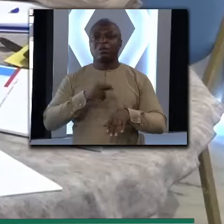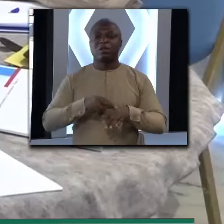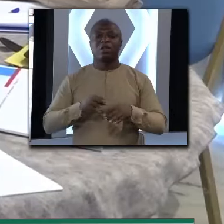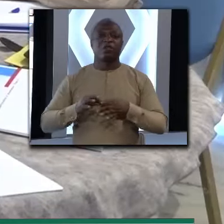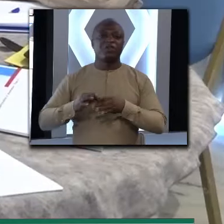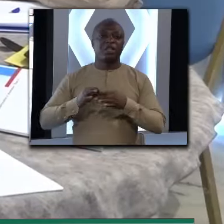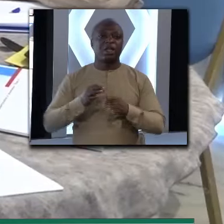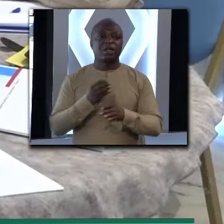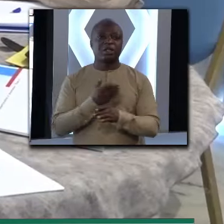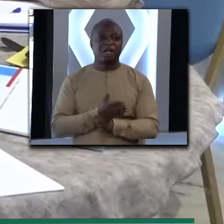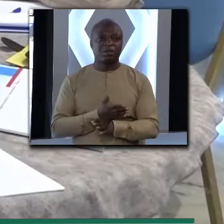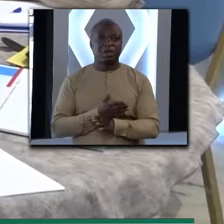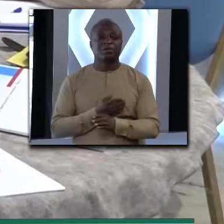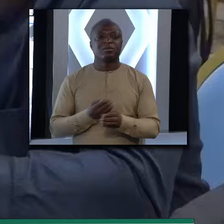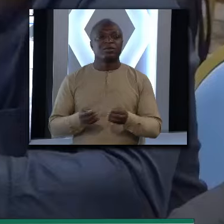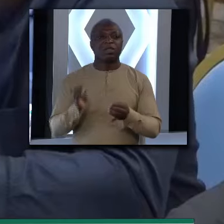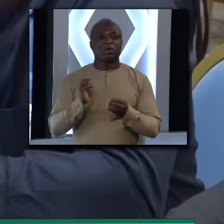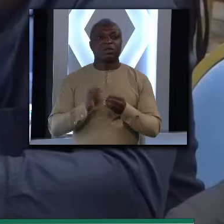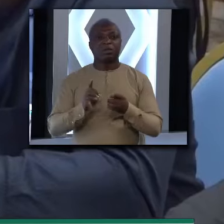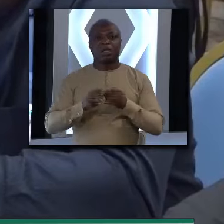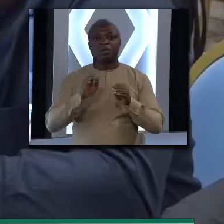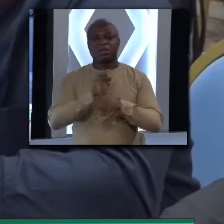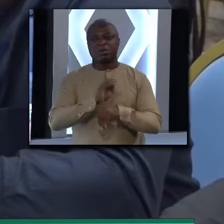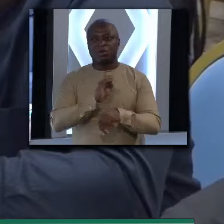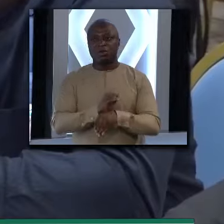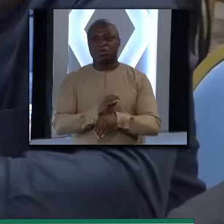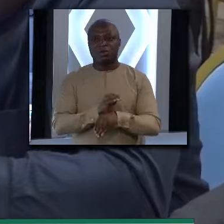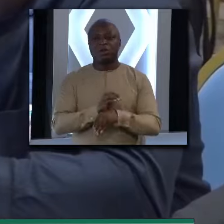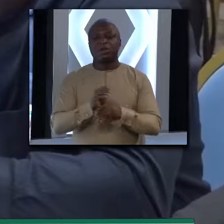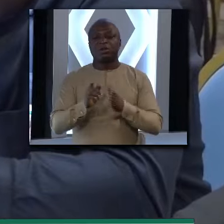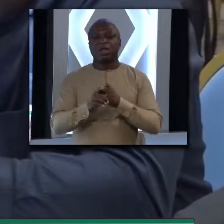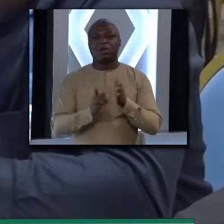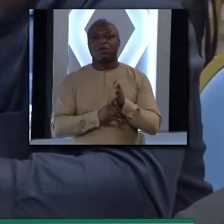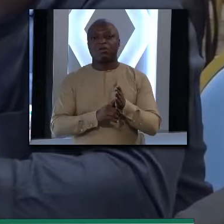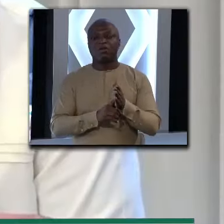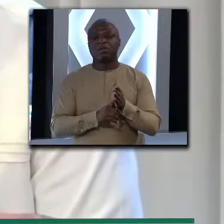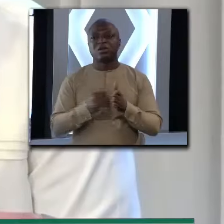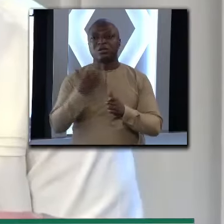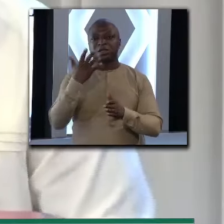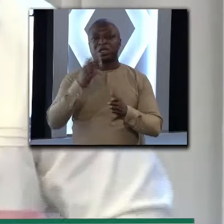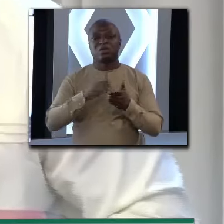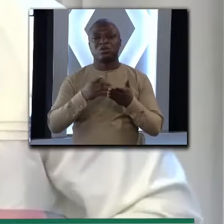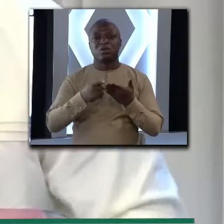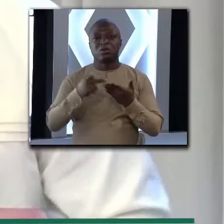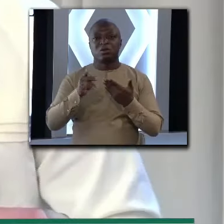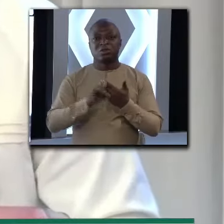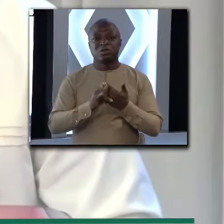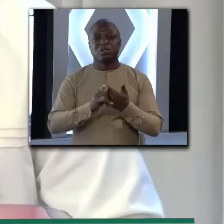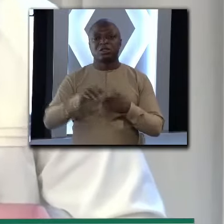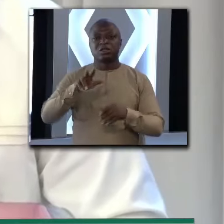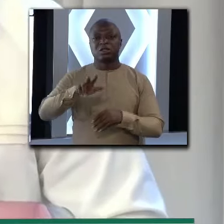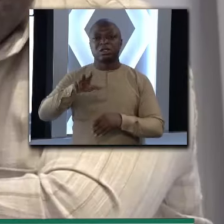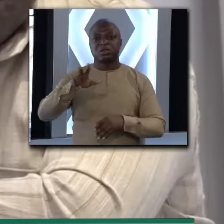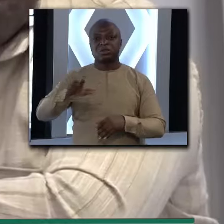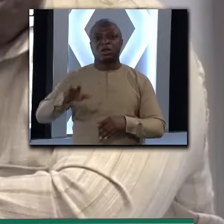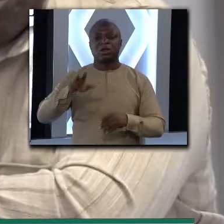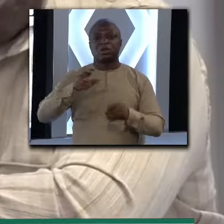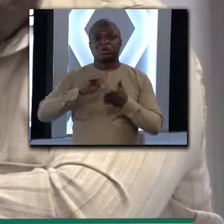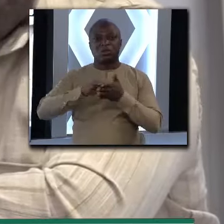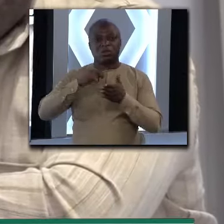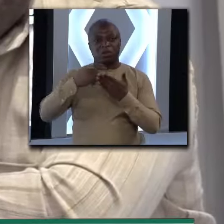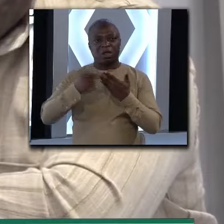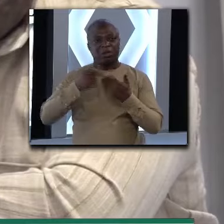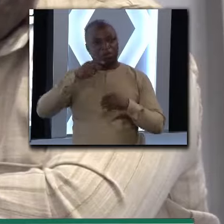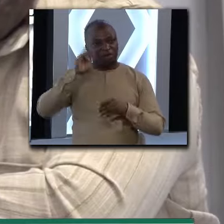fédérale d'Allemagne. Il contribue à la mise en œuvre de la réforme 5 et du projet 33 de la feuille de route